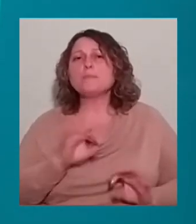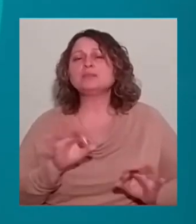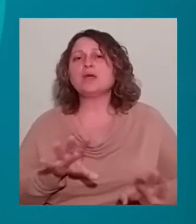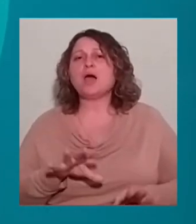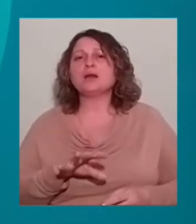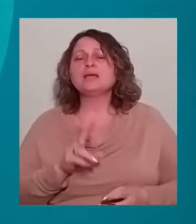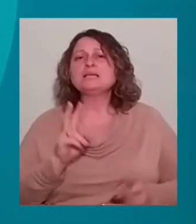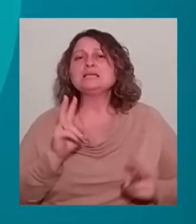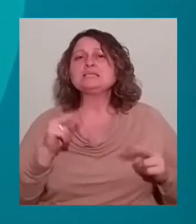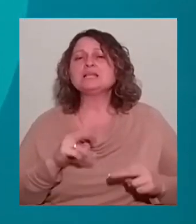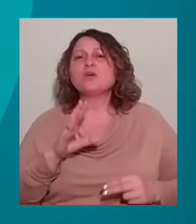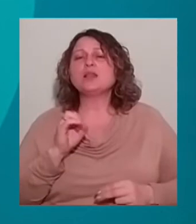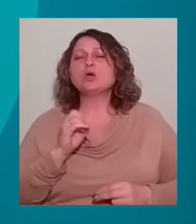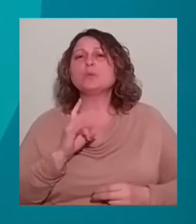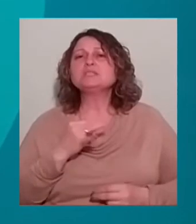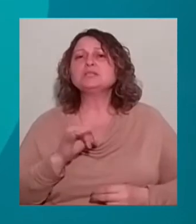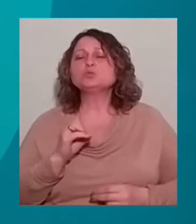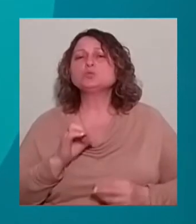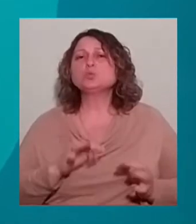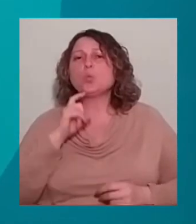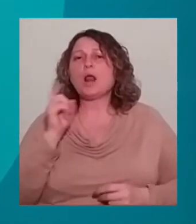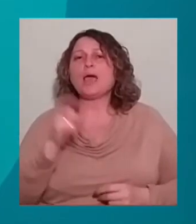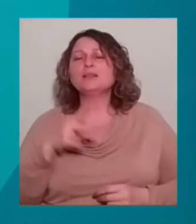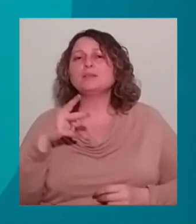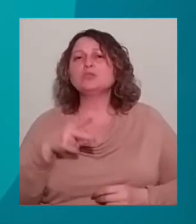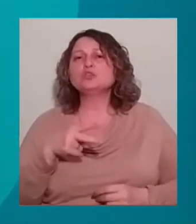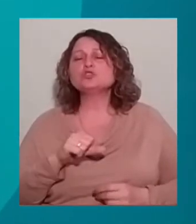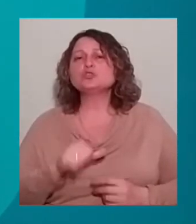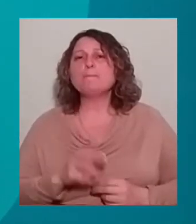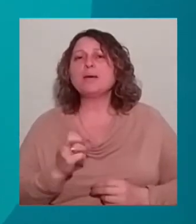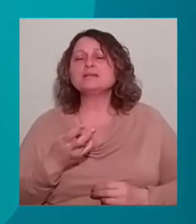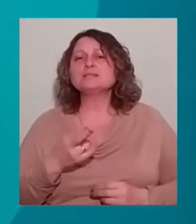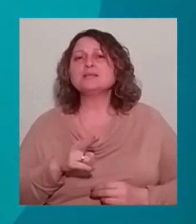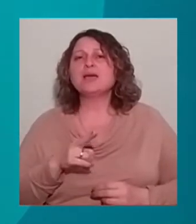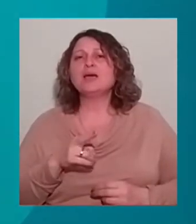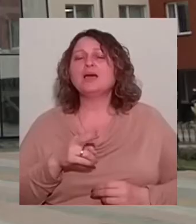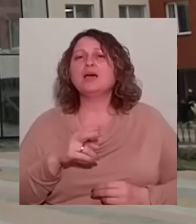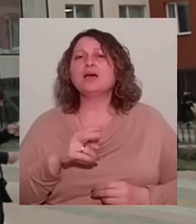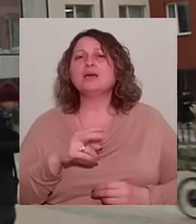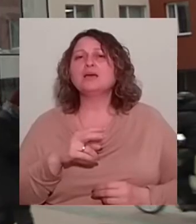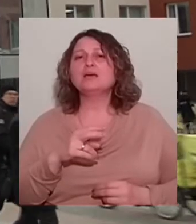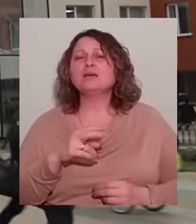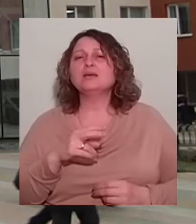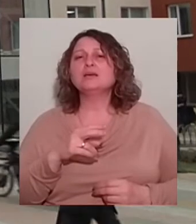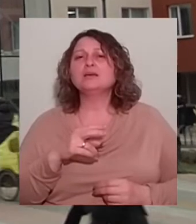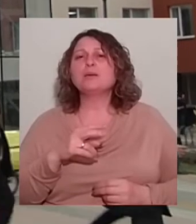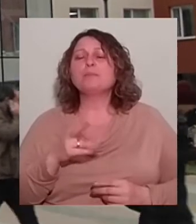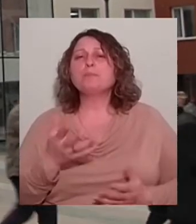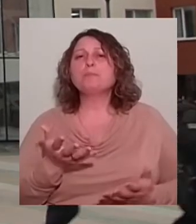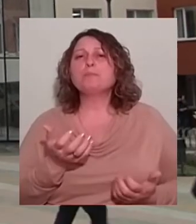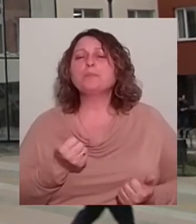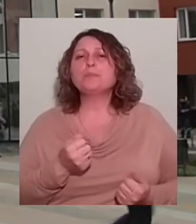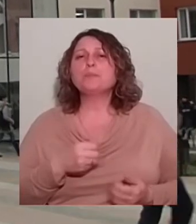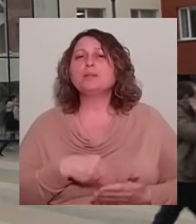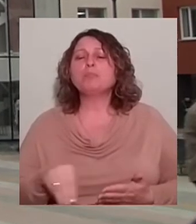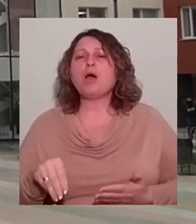Національного антикорупційного бюро України, у вересні 2016 року Одеська міська рада придбала у приватної структури будівлю, що раніше входила